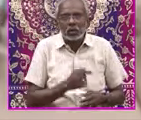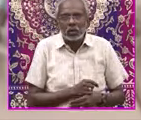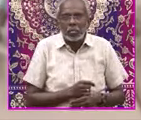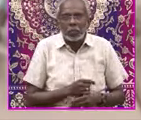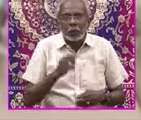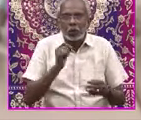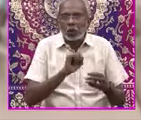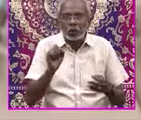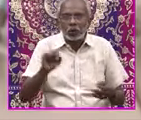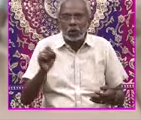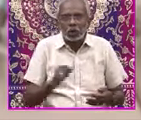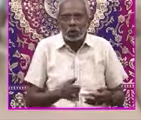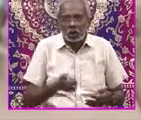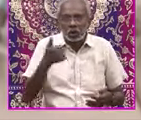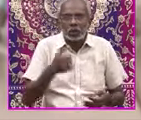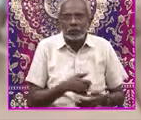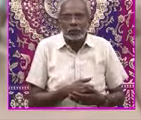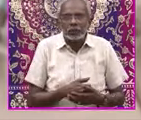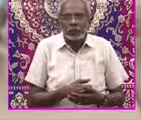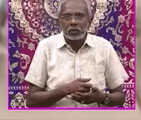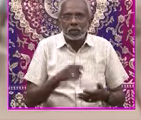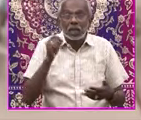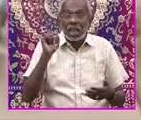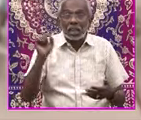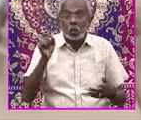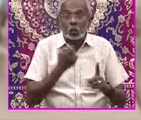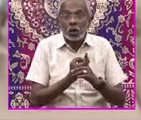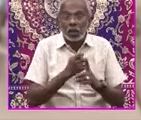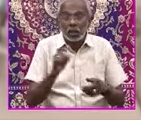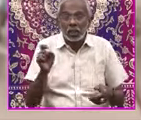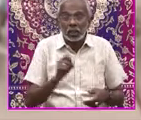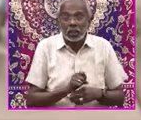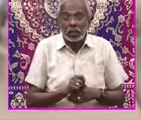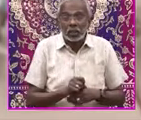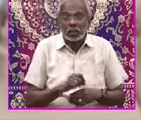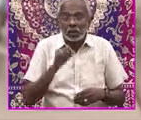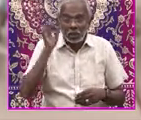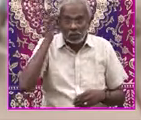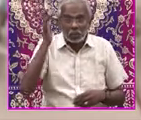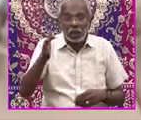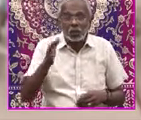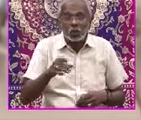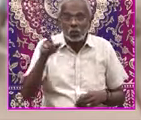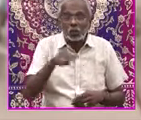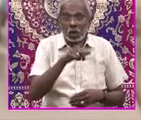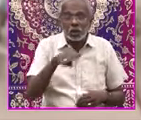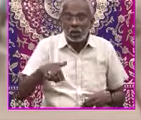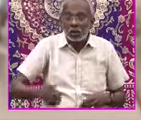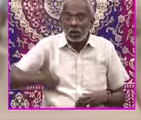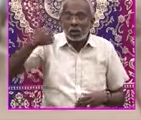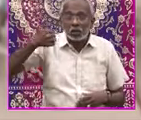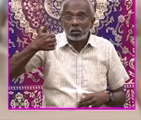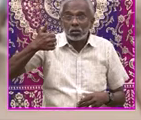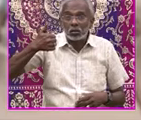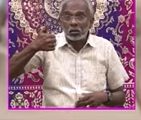முதலில் தோன்றிய பரணி எது, கலிங்கத்து பரணி என்றால் என்ன, கலிங்கத்து பரணியின் பாட்டுடை தலைவன் யார், பாட்டுடை